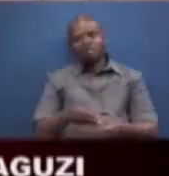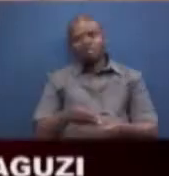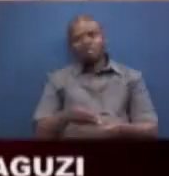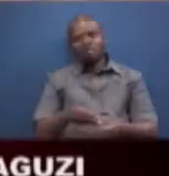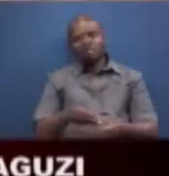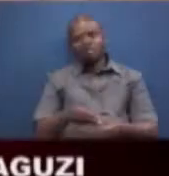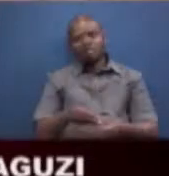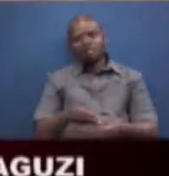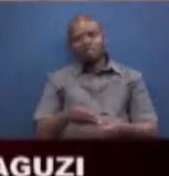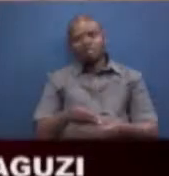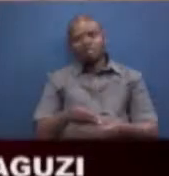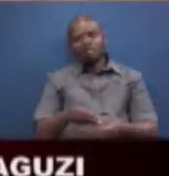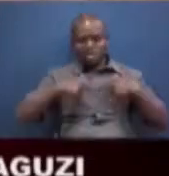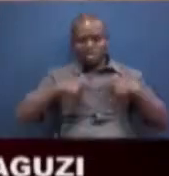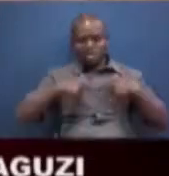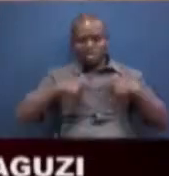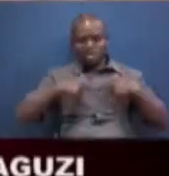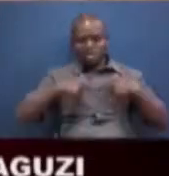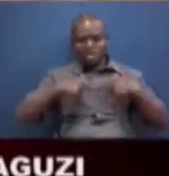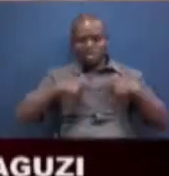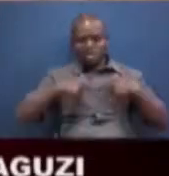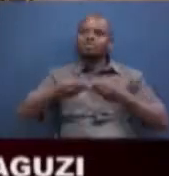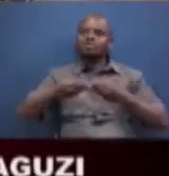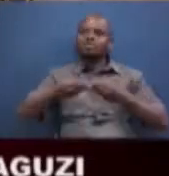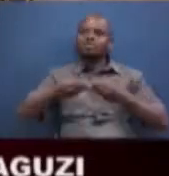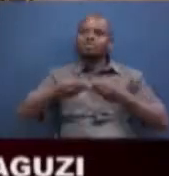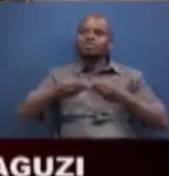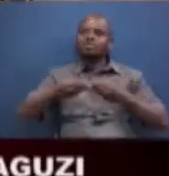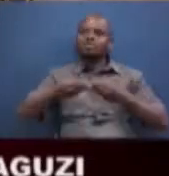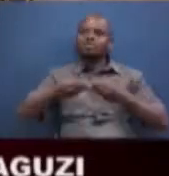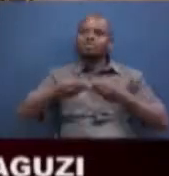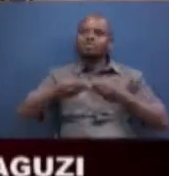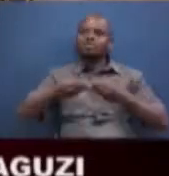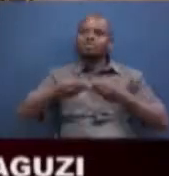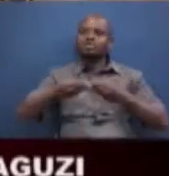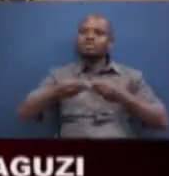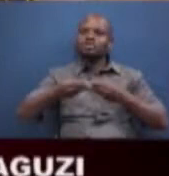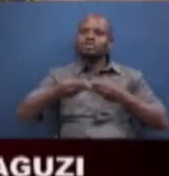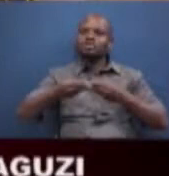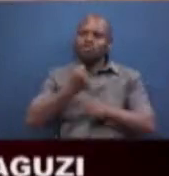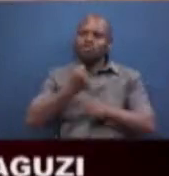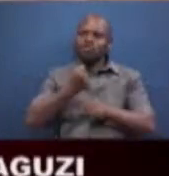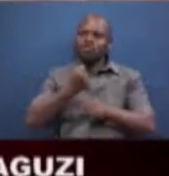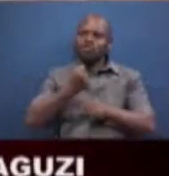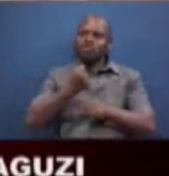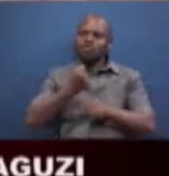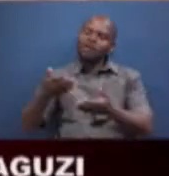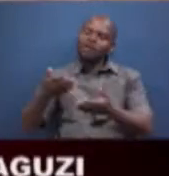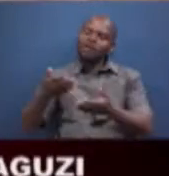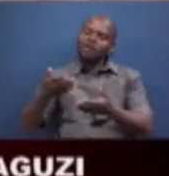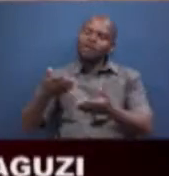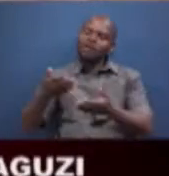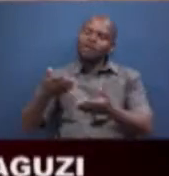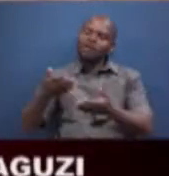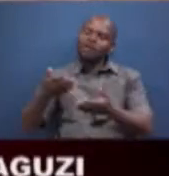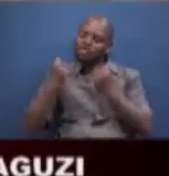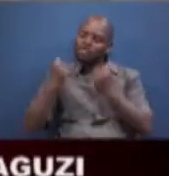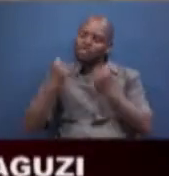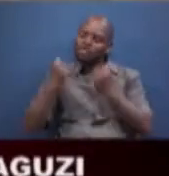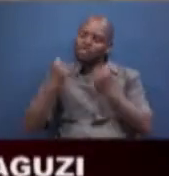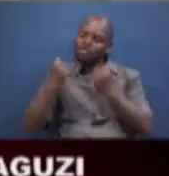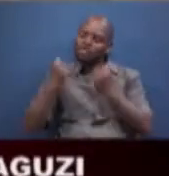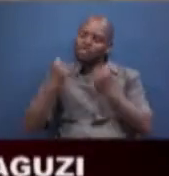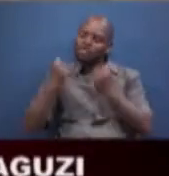Mwenyekiti, na kuomba tukutane nao kamati ya utekelezaji ya wilaya. Kamati ya utekelezaji ya wilaya tukae nao,